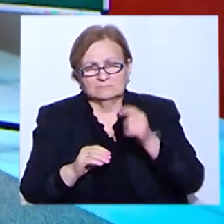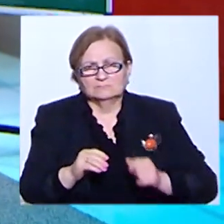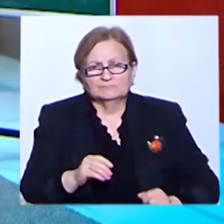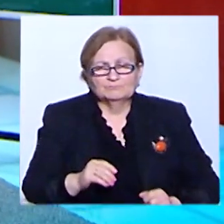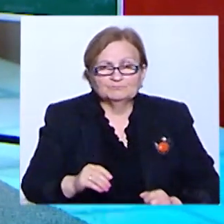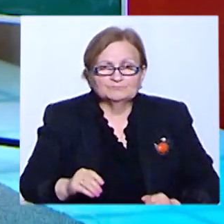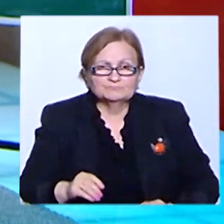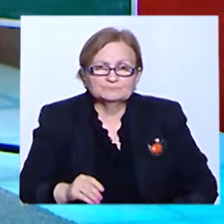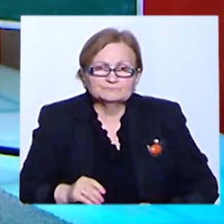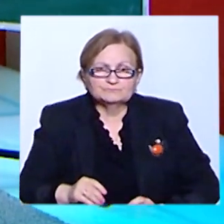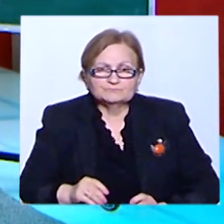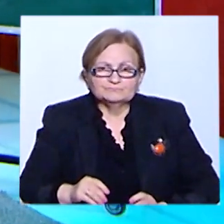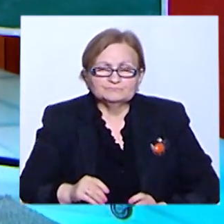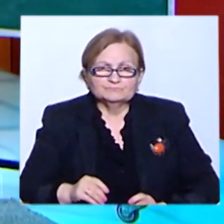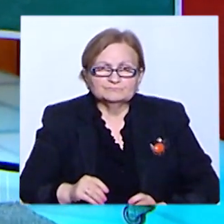ამჯერად